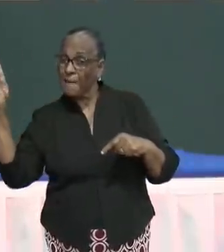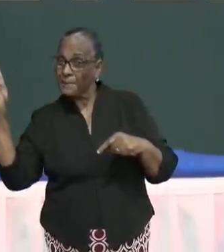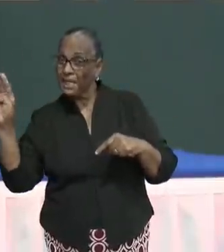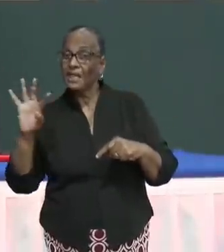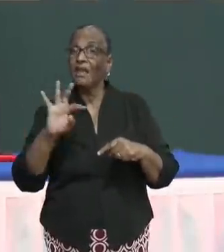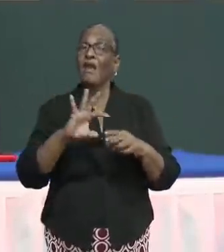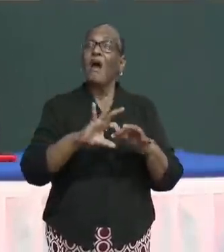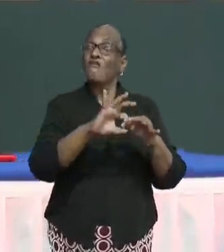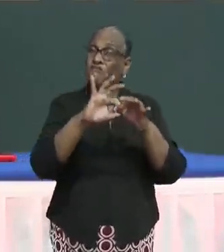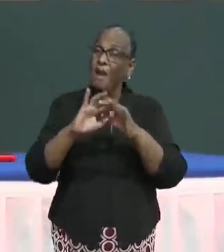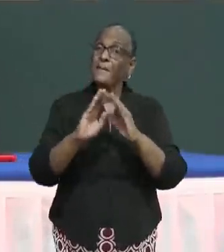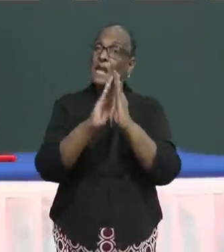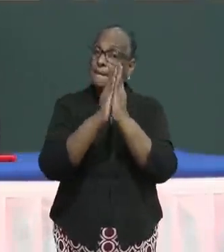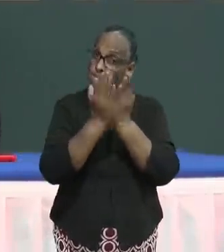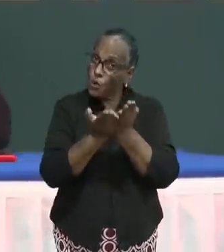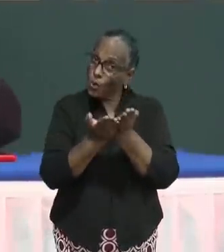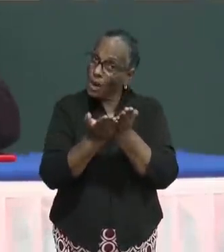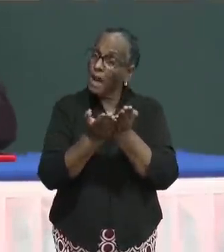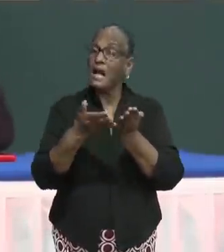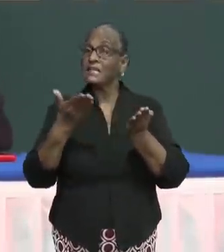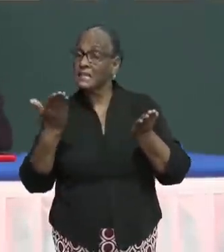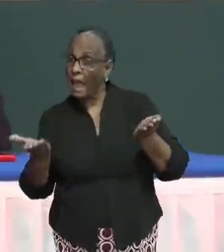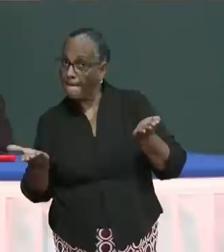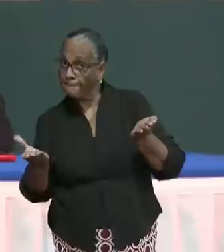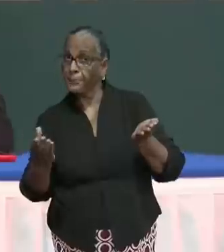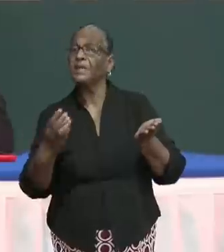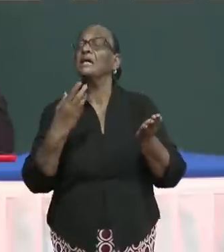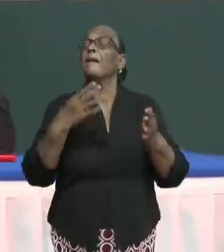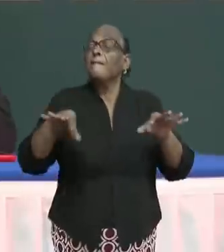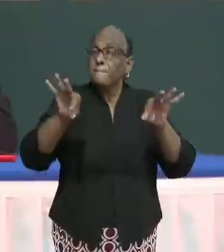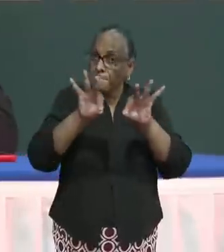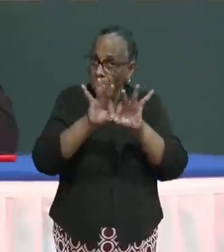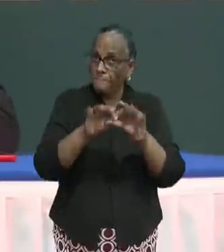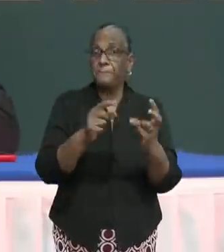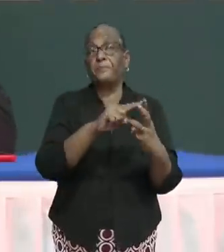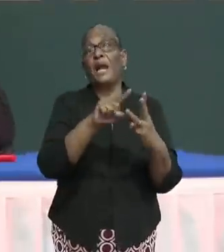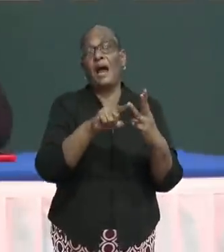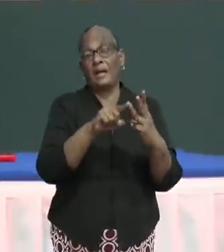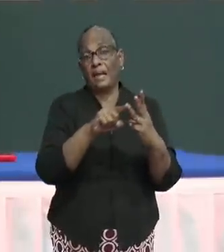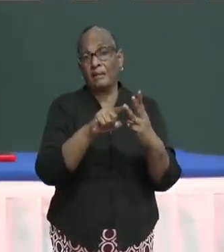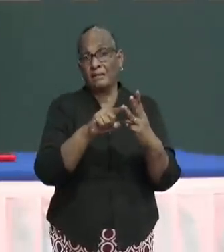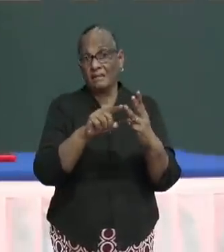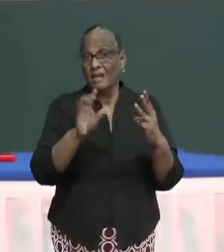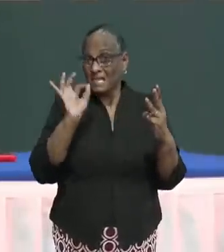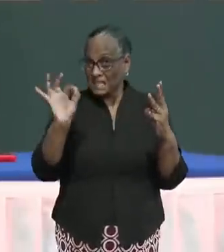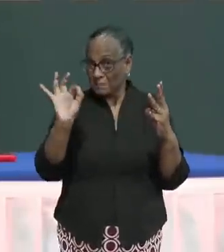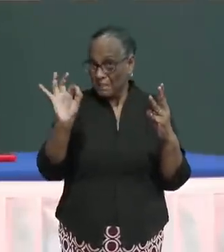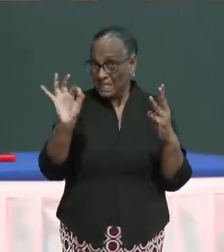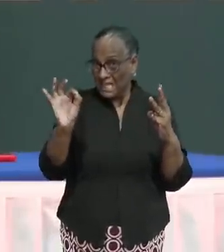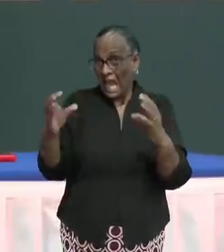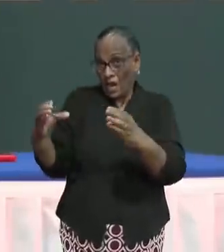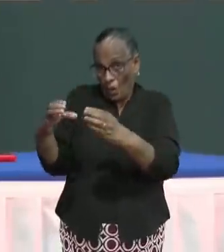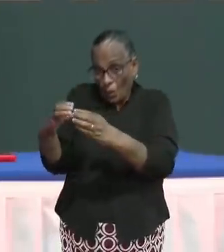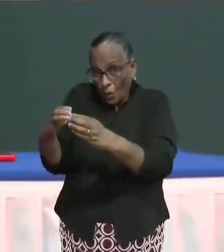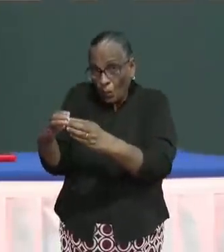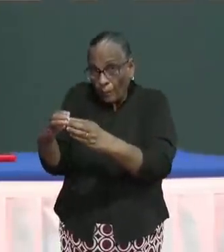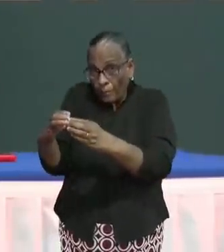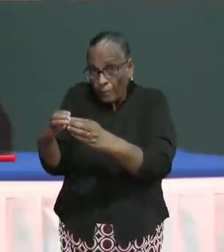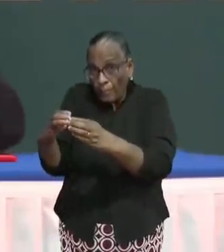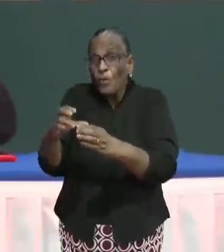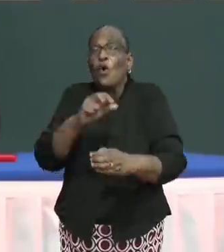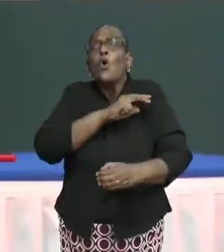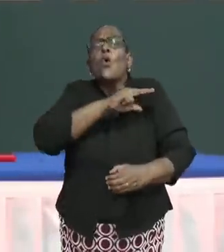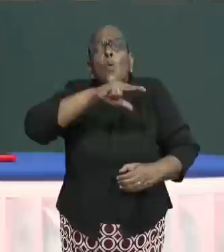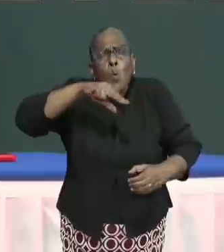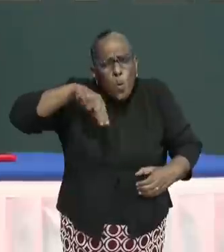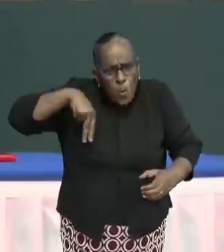boek en van familie boek dit dat dit belangrijk en gede sma dat die een speciale doelgroep die zie zorg